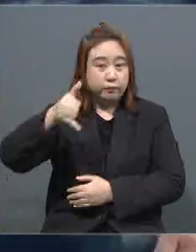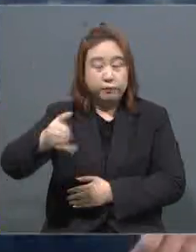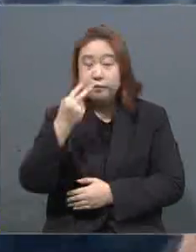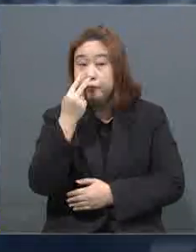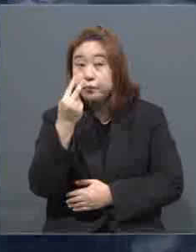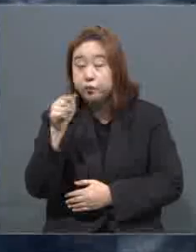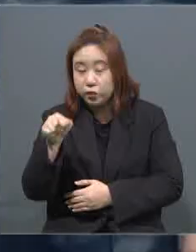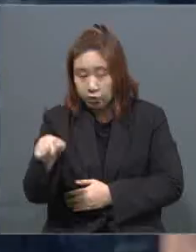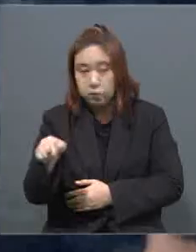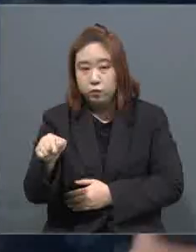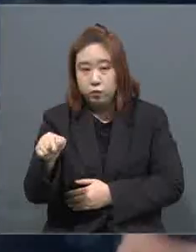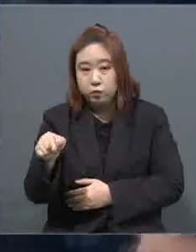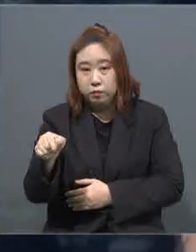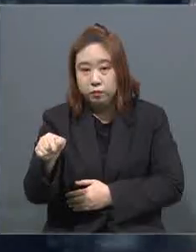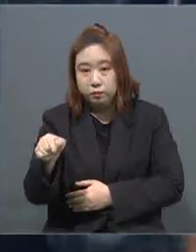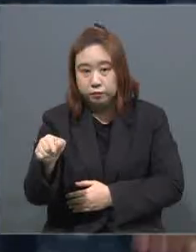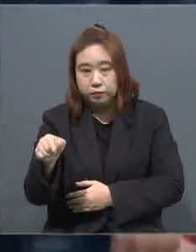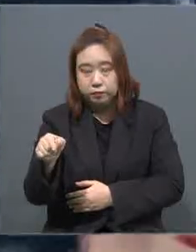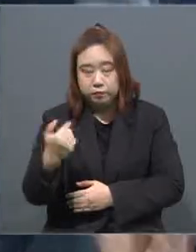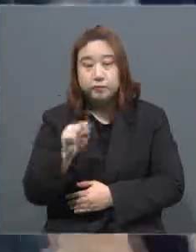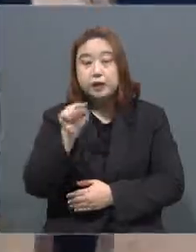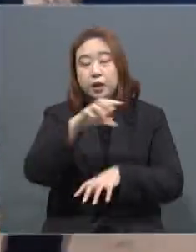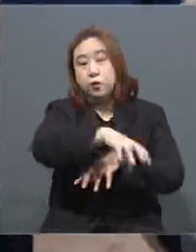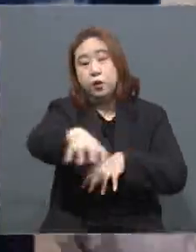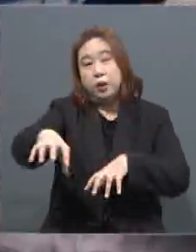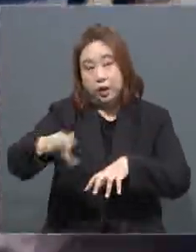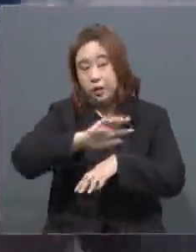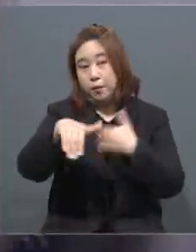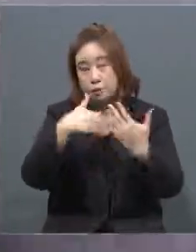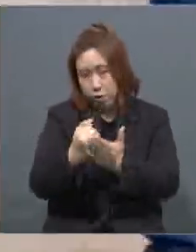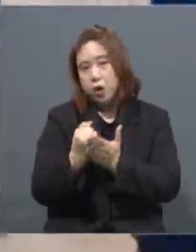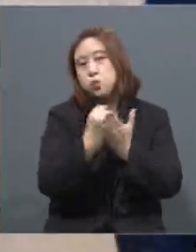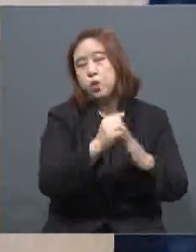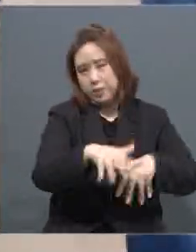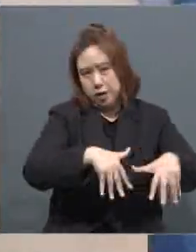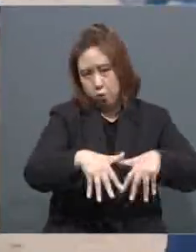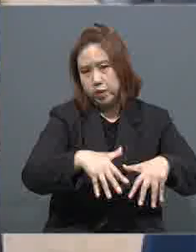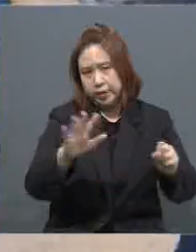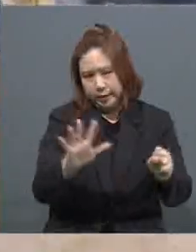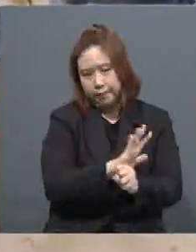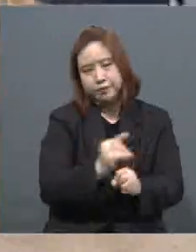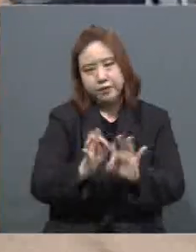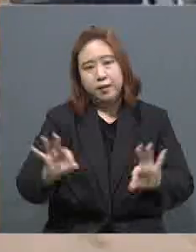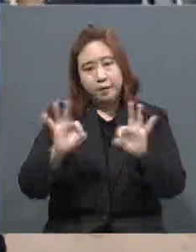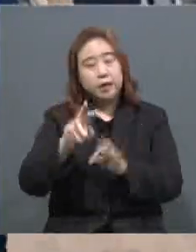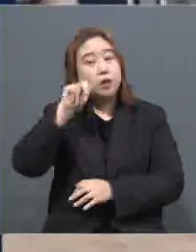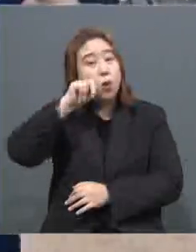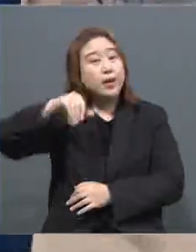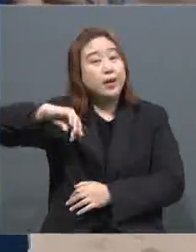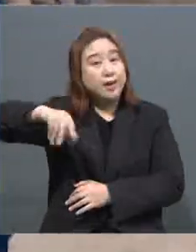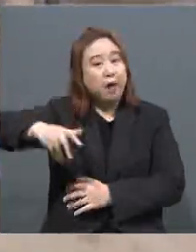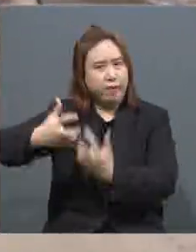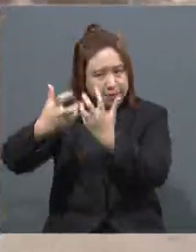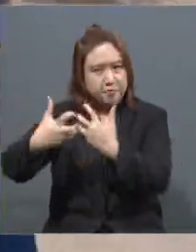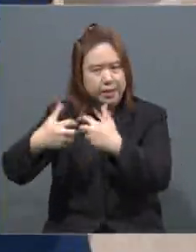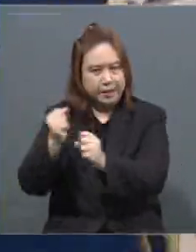ความคืบหน้ากำชับให้ทุกหน่วยงานช่วยเหลือชาวบ้านอย่างเต็มที่โดยเฉพาะเรื่องการผลิตน้ำประปาให้ดำเนินการอย่างต่อเ